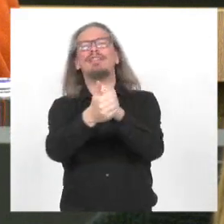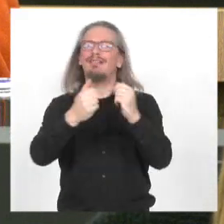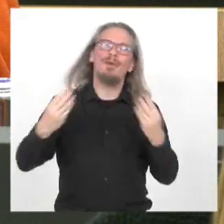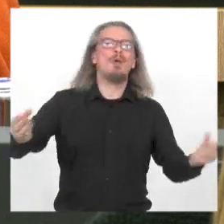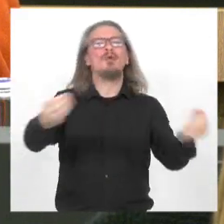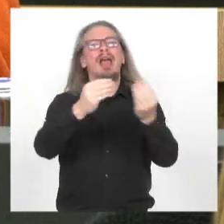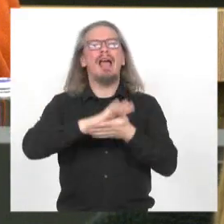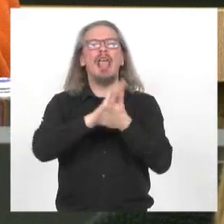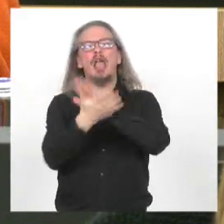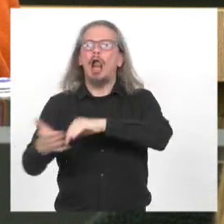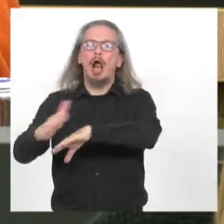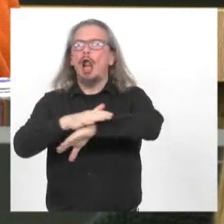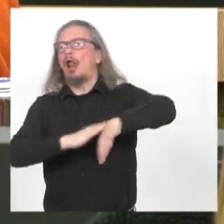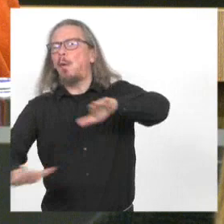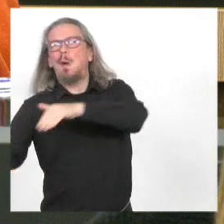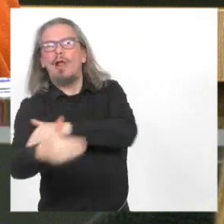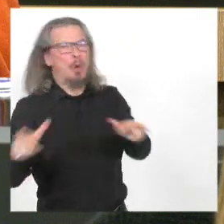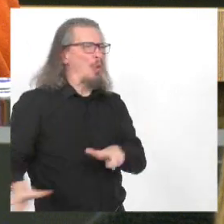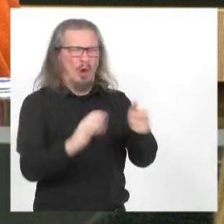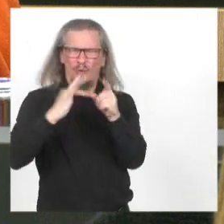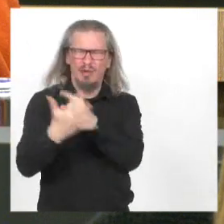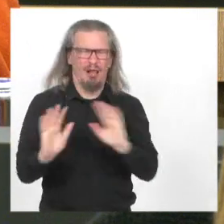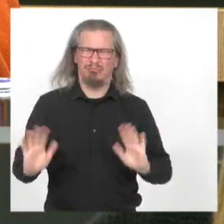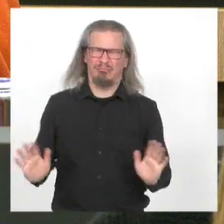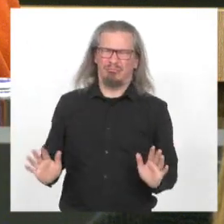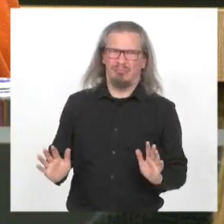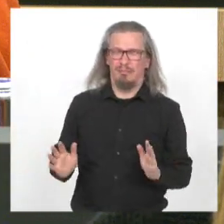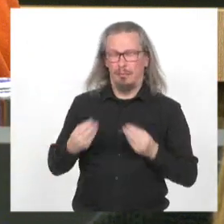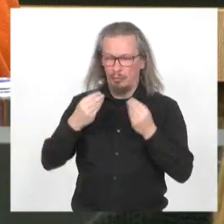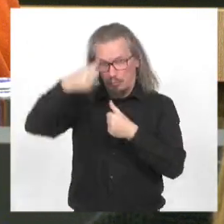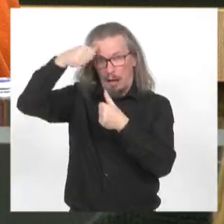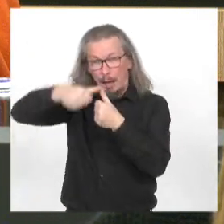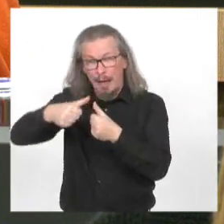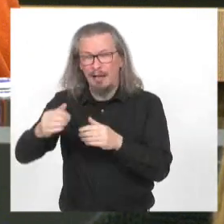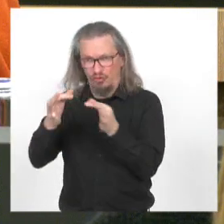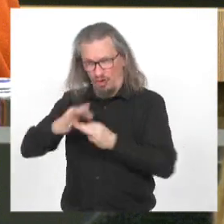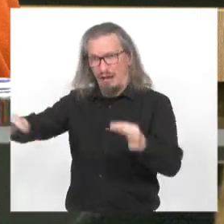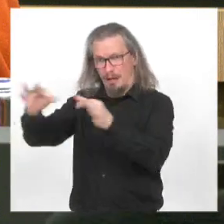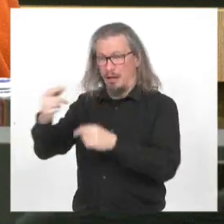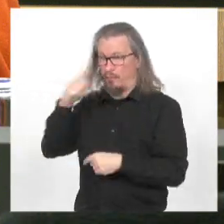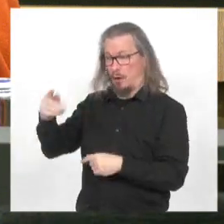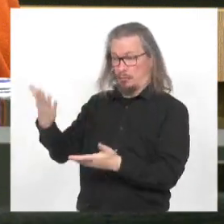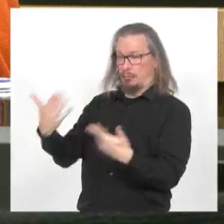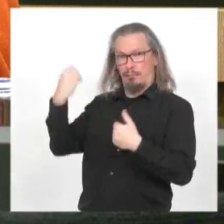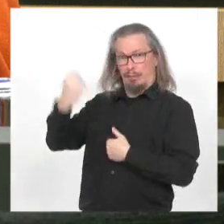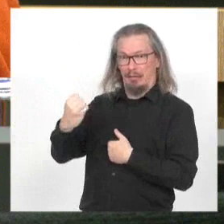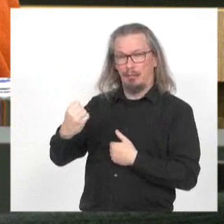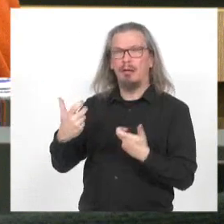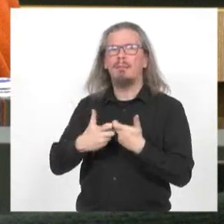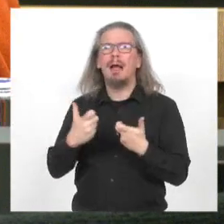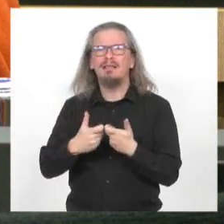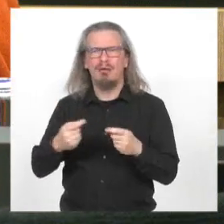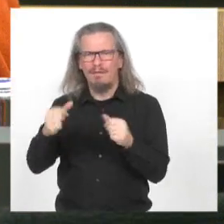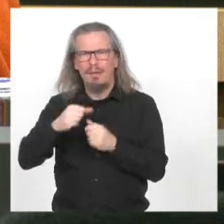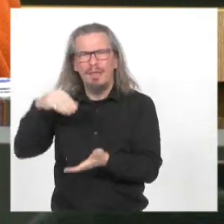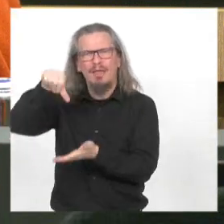un prétexte pour laisser la porte ouverte à des moyens de contrôle social qui peuvent rappeler ce qu'on voit de pire dans certains régimes. Je pense notamment aux femmes iraniennes